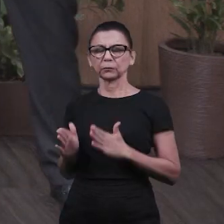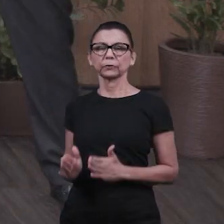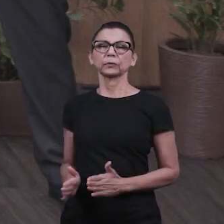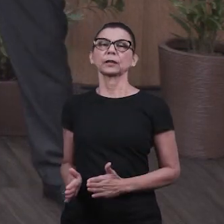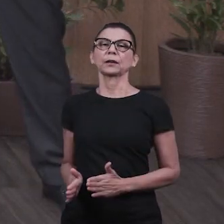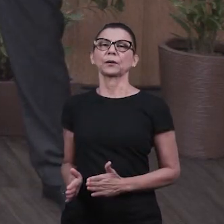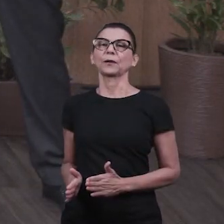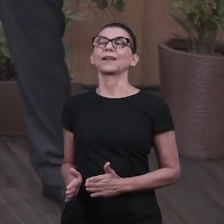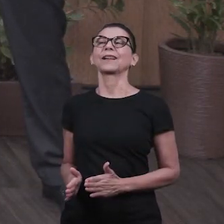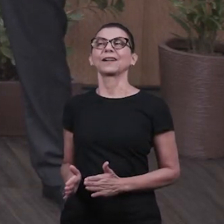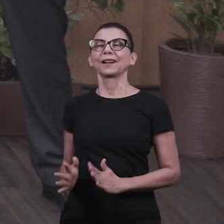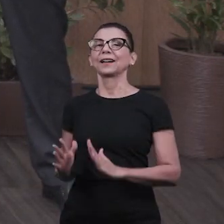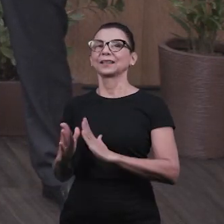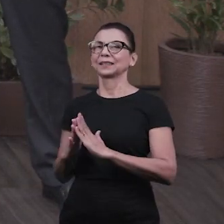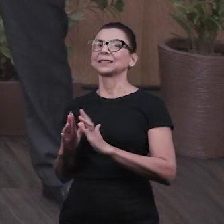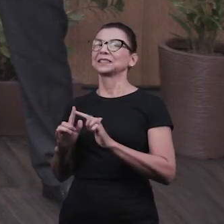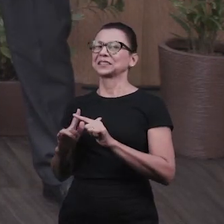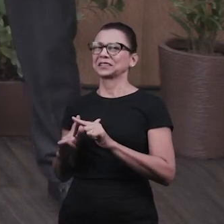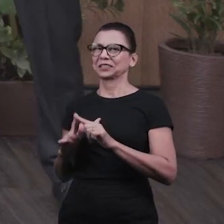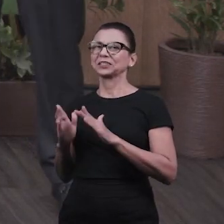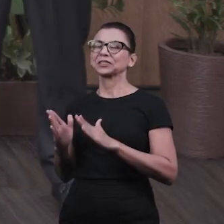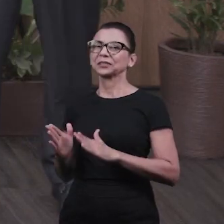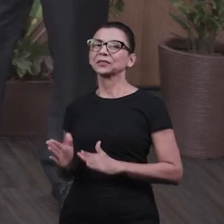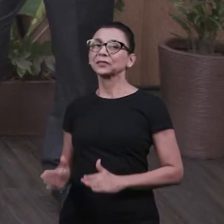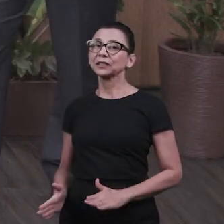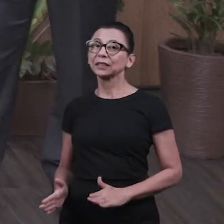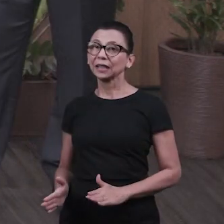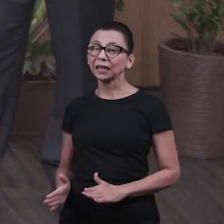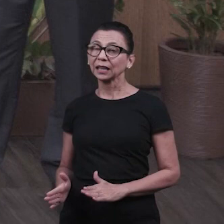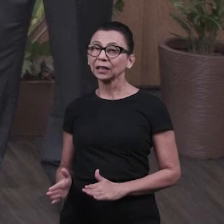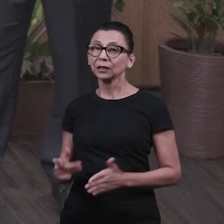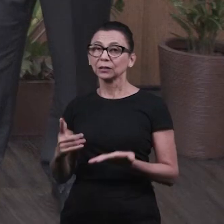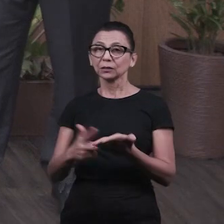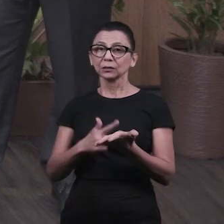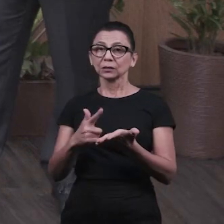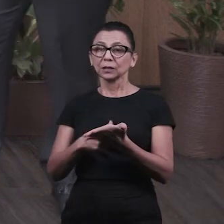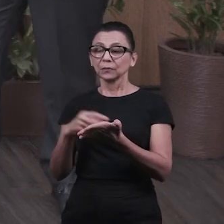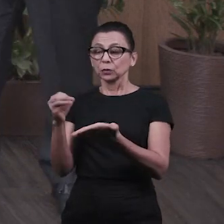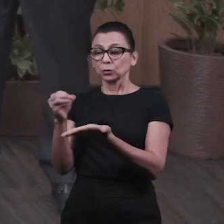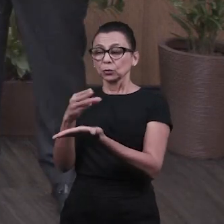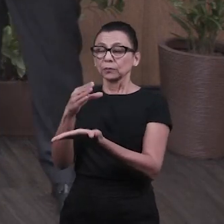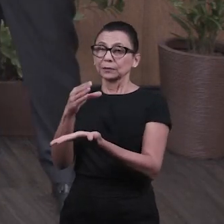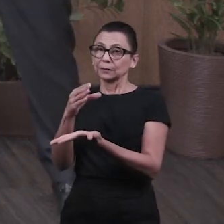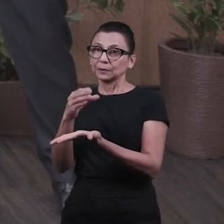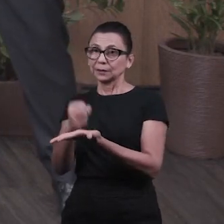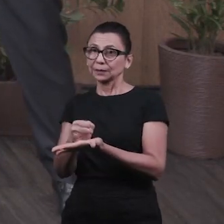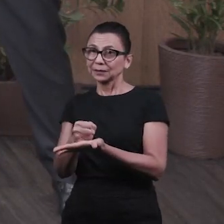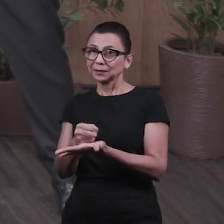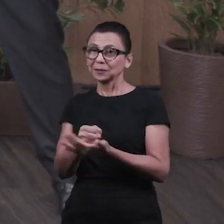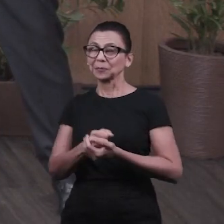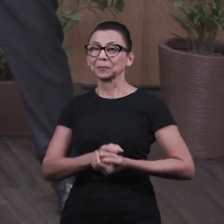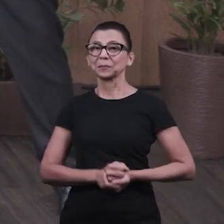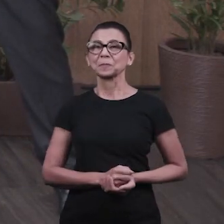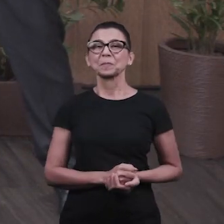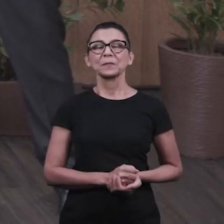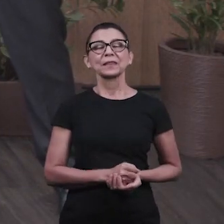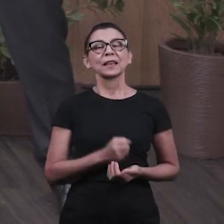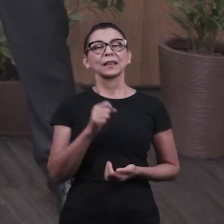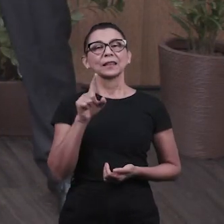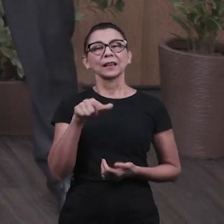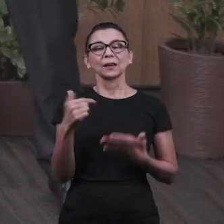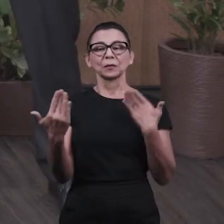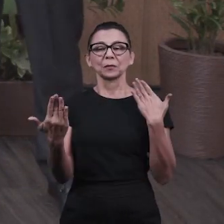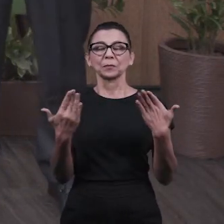fidèle, qu'au Nouveau Testament est appelée de l'épouse ou la